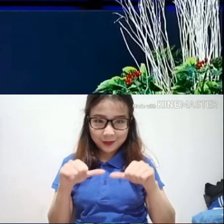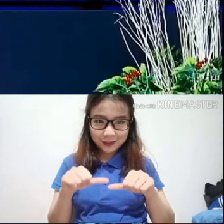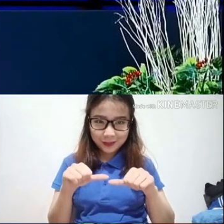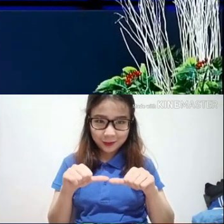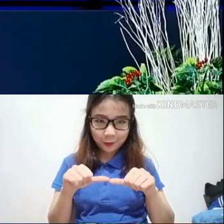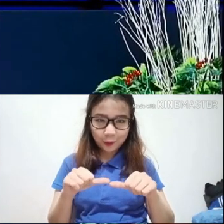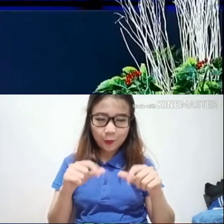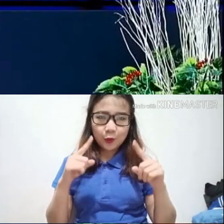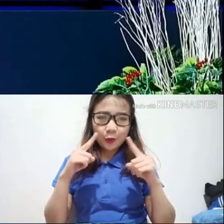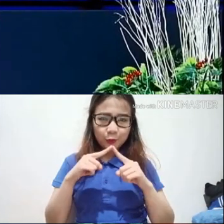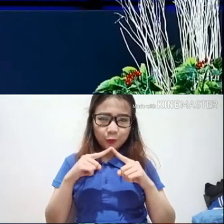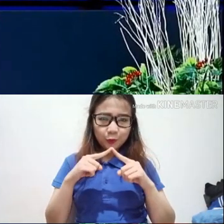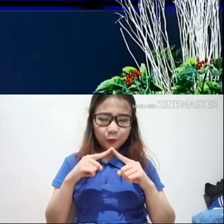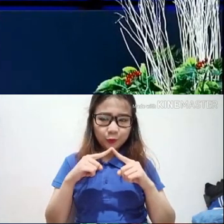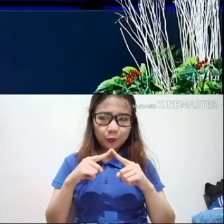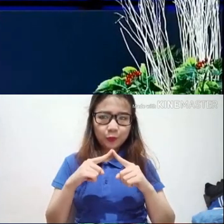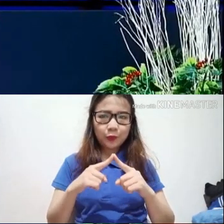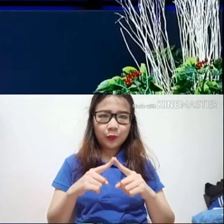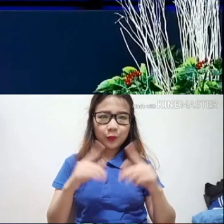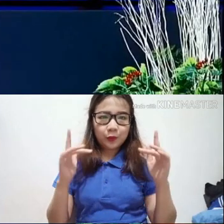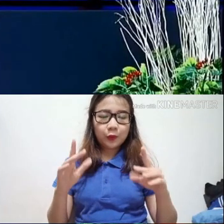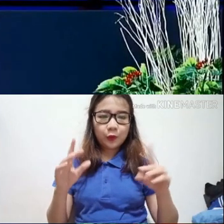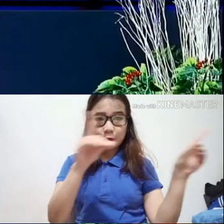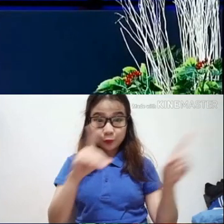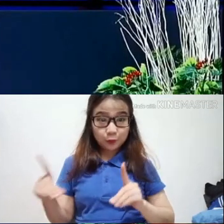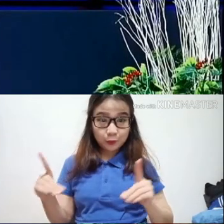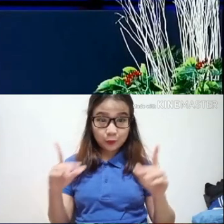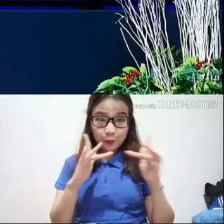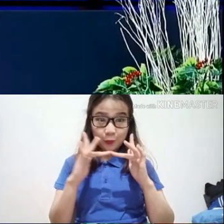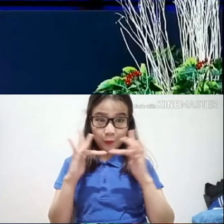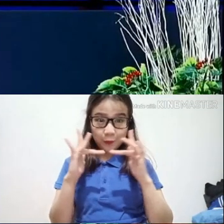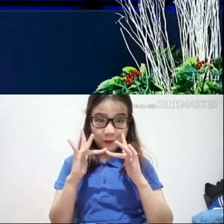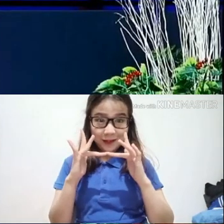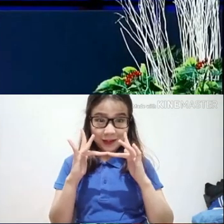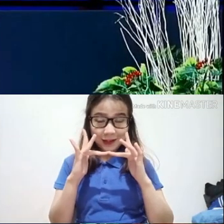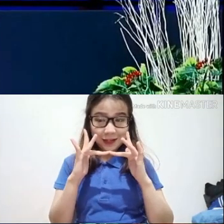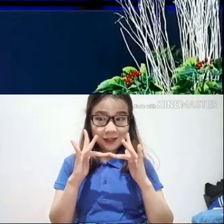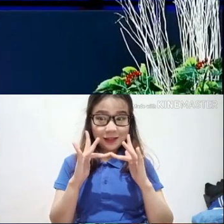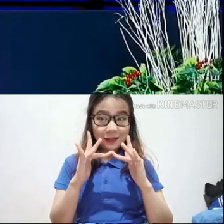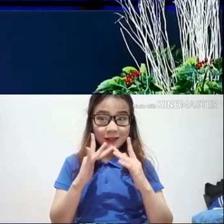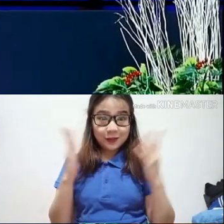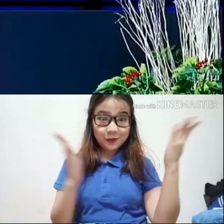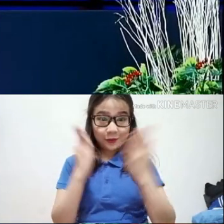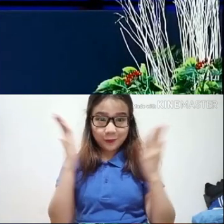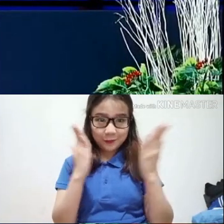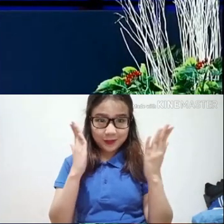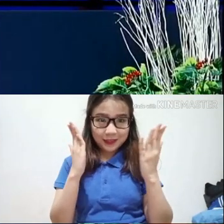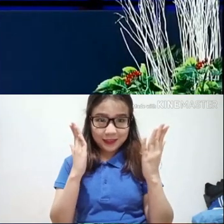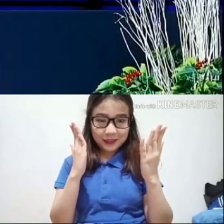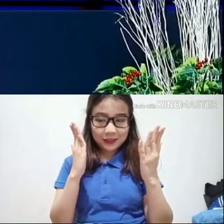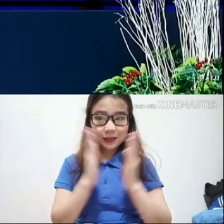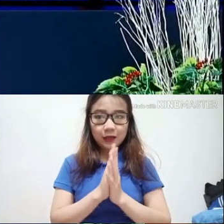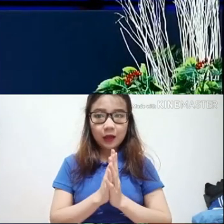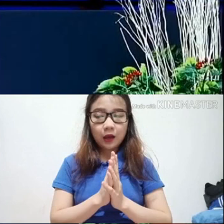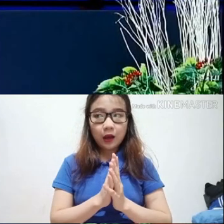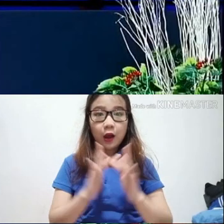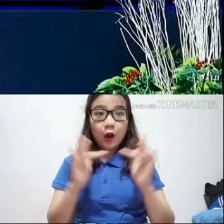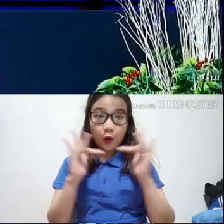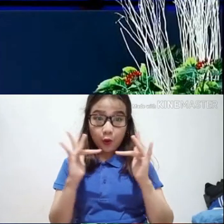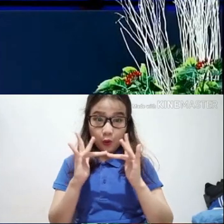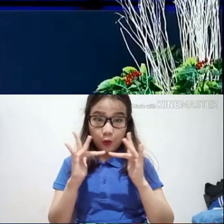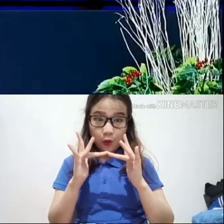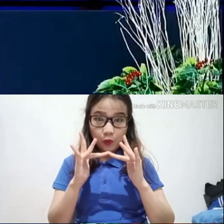tayong online revival nights. At patuloy rin po nating tandaan na meron po tayong mga life groups. We have people